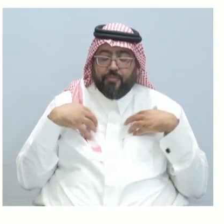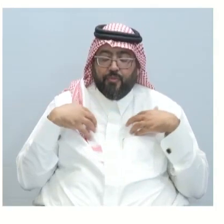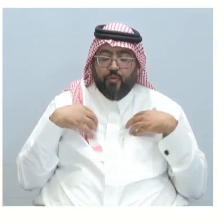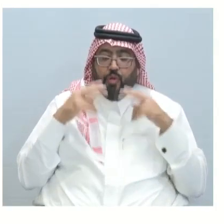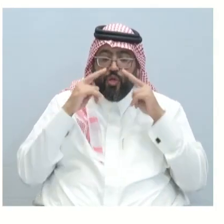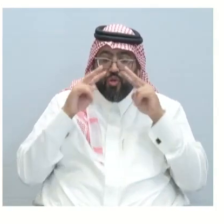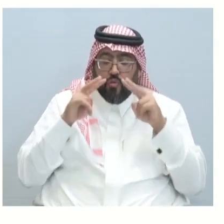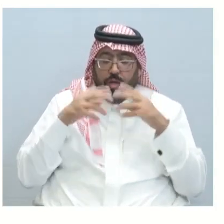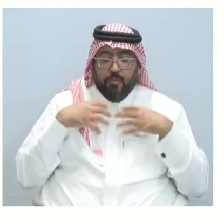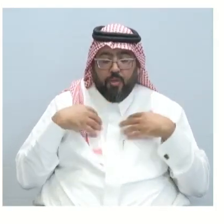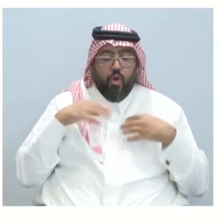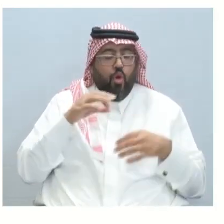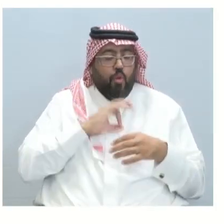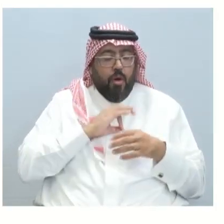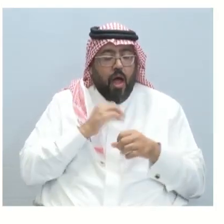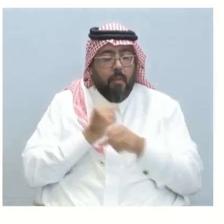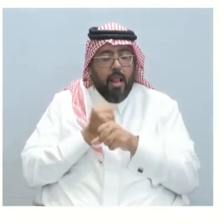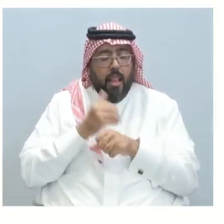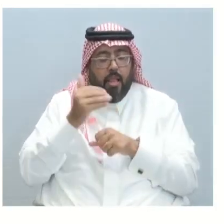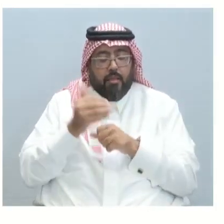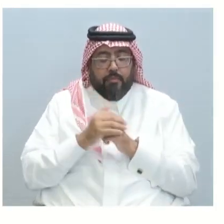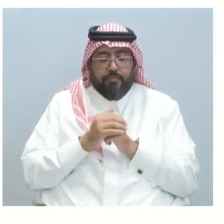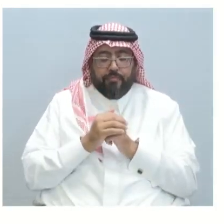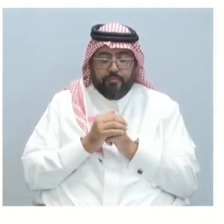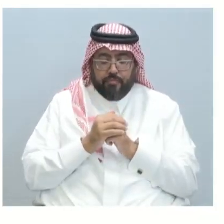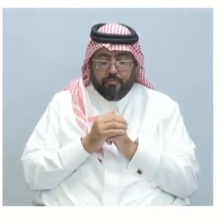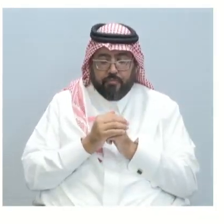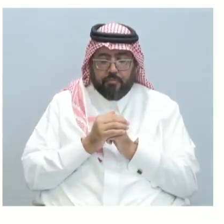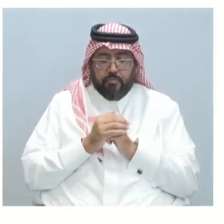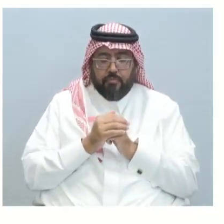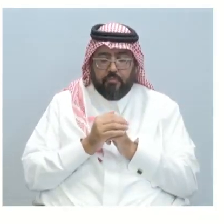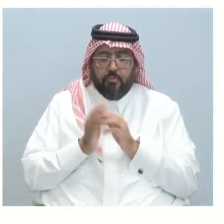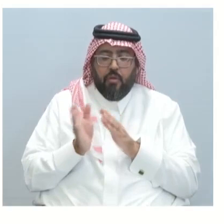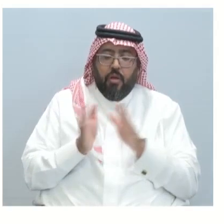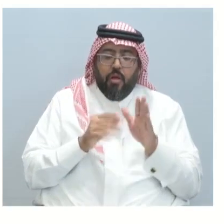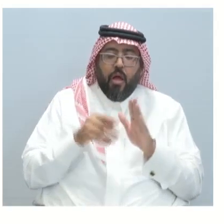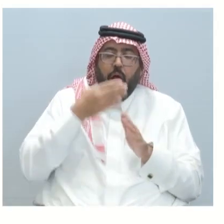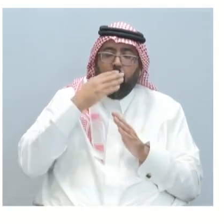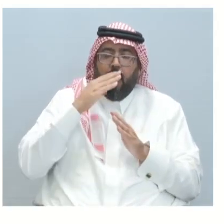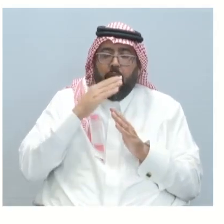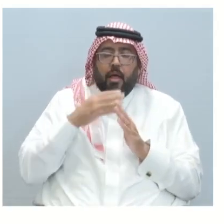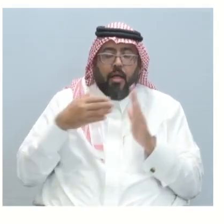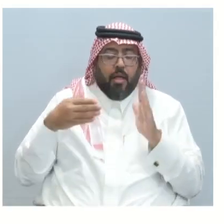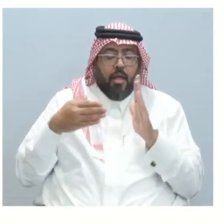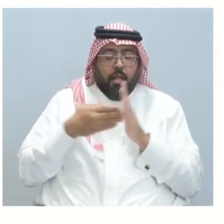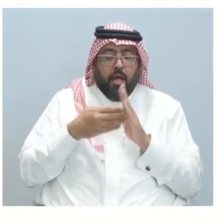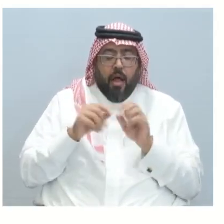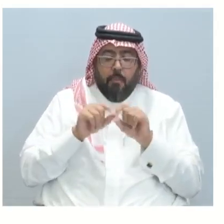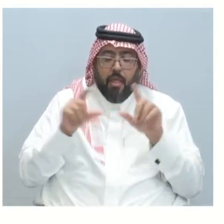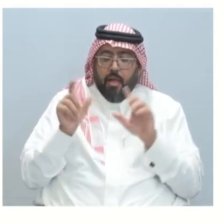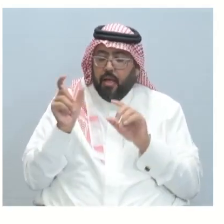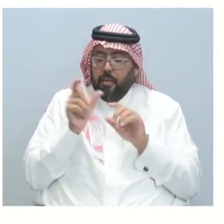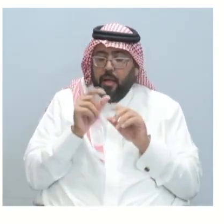و محبان لما تقوم به وعلامه على رضاهم عنك بهذا نكون له الحمد في نهايه هذا الدرس اولا بينا معاني